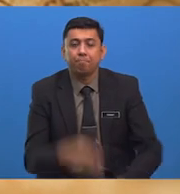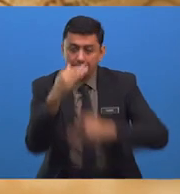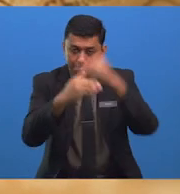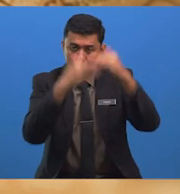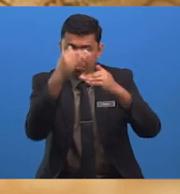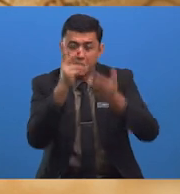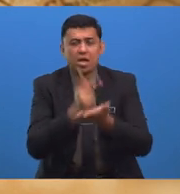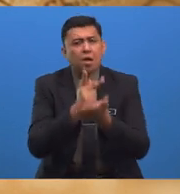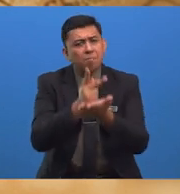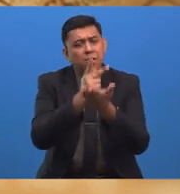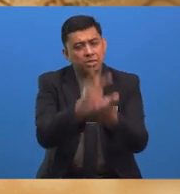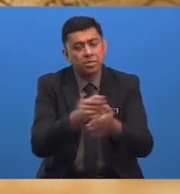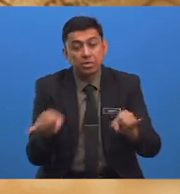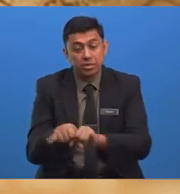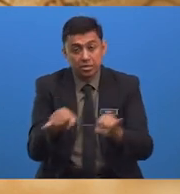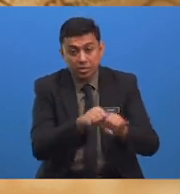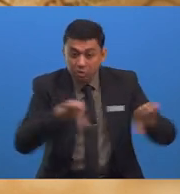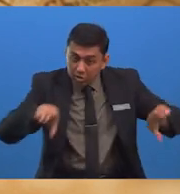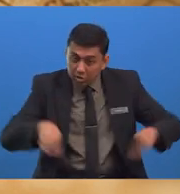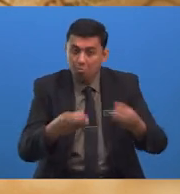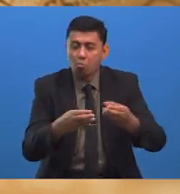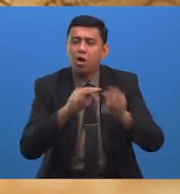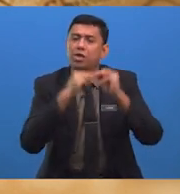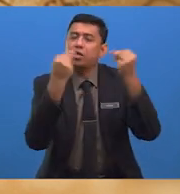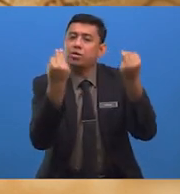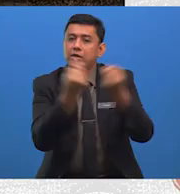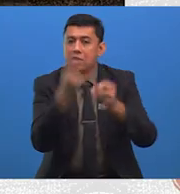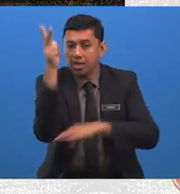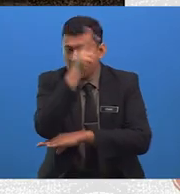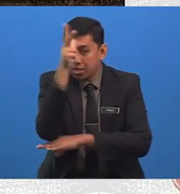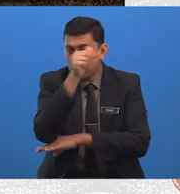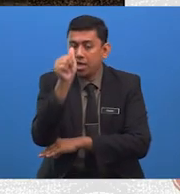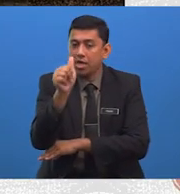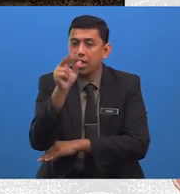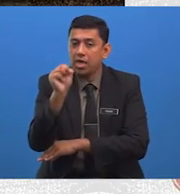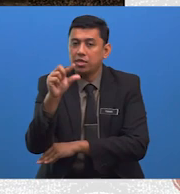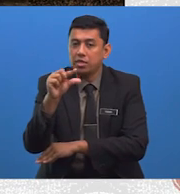Pembinaan kapal juga dibuat oleh masyarakat kerajaan Angkor.